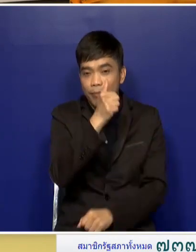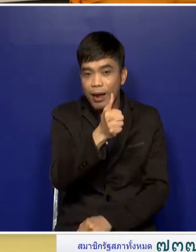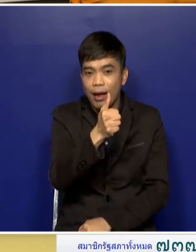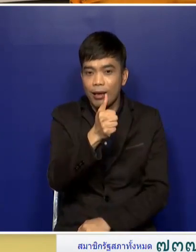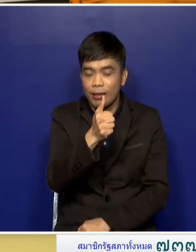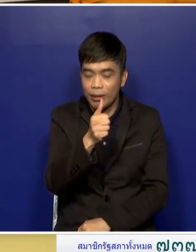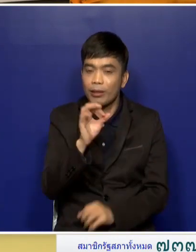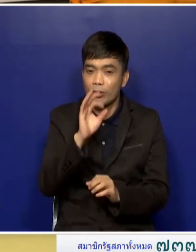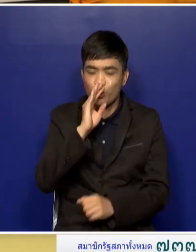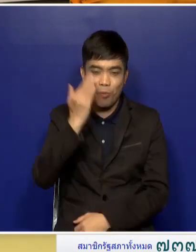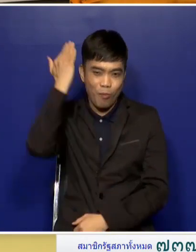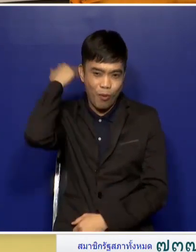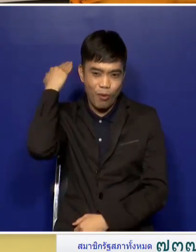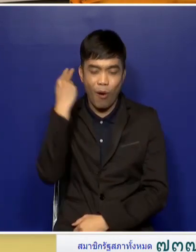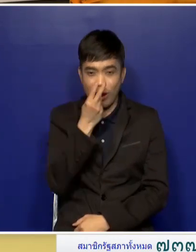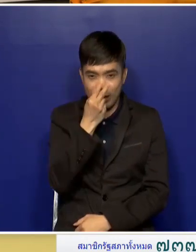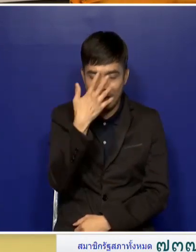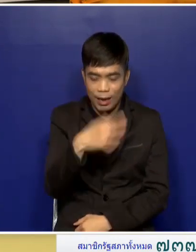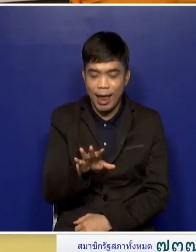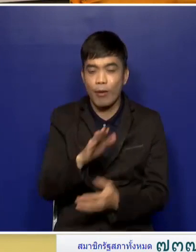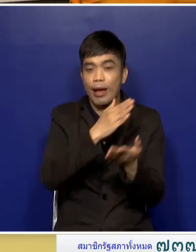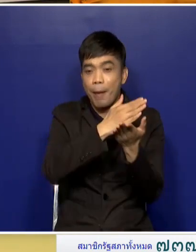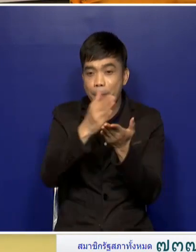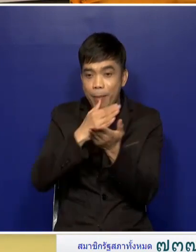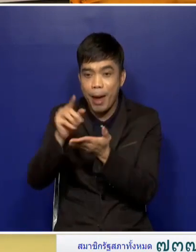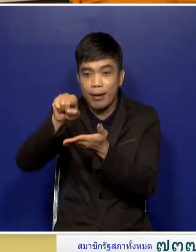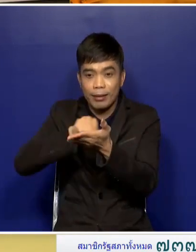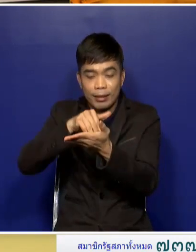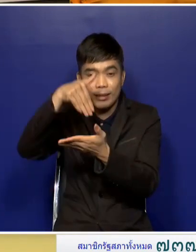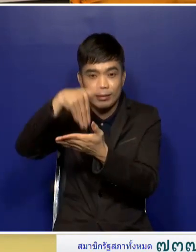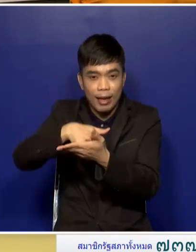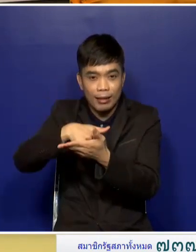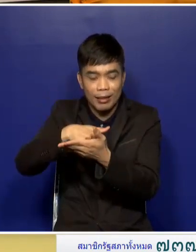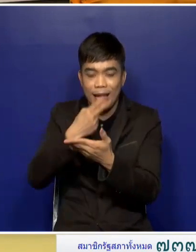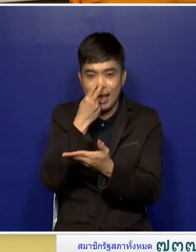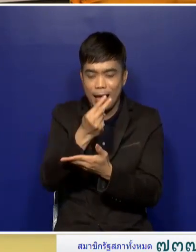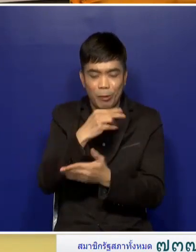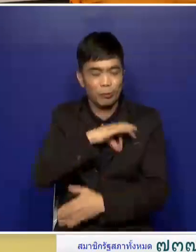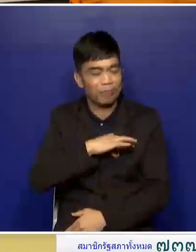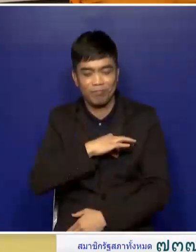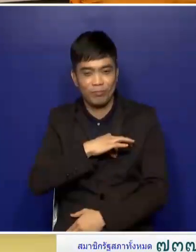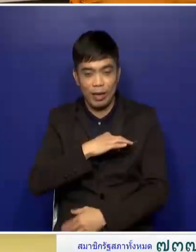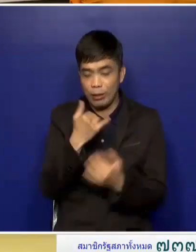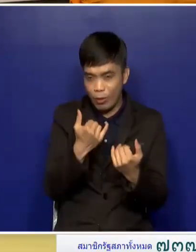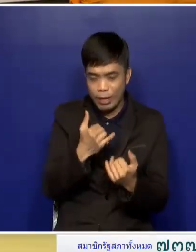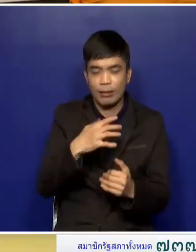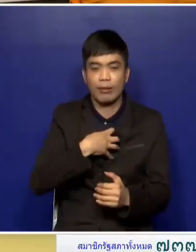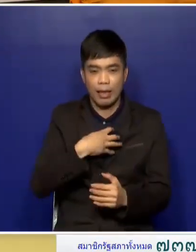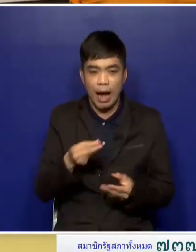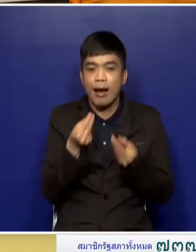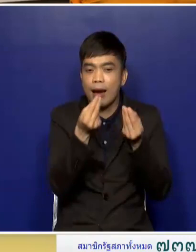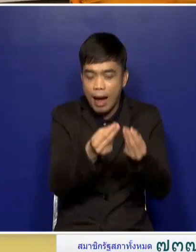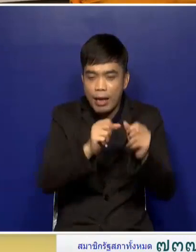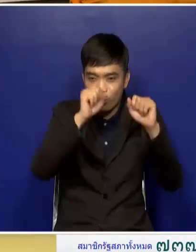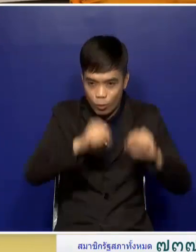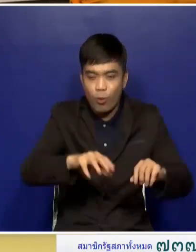เราเริมเห็นบางอย่างทไม่สบายใจใเรื่ของการแ่งเขตเลือกตั้งแตเรองนี้นะครับ ผมขอจจงว่า ทางสภาของเราควจะบวดให้กับการประยะติ